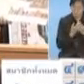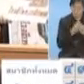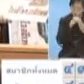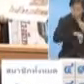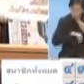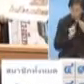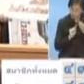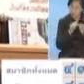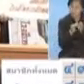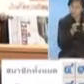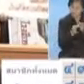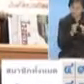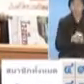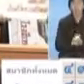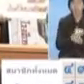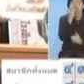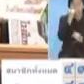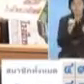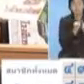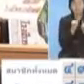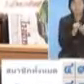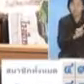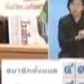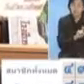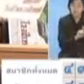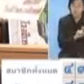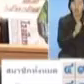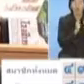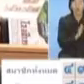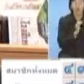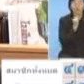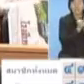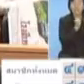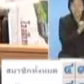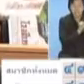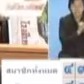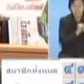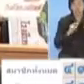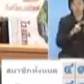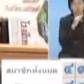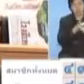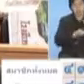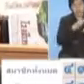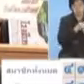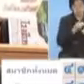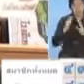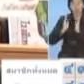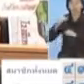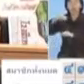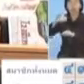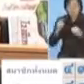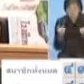ดขึ้นเพราะว่ามันเป็นการสมคบระหว่างคนในก็คือคนที่กระทรวงพาณิชย์กับบุคคลภายน